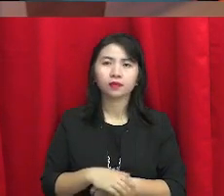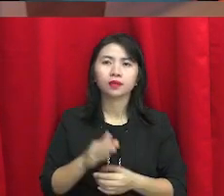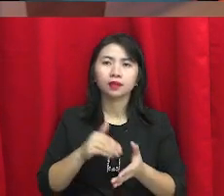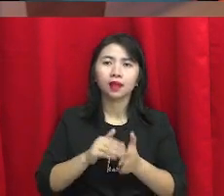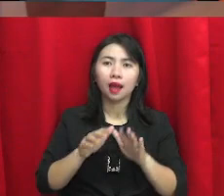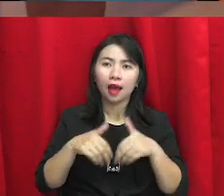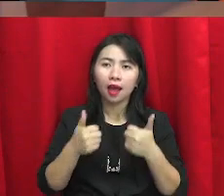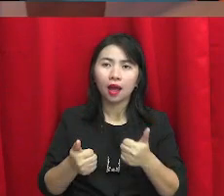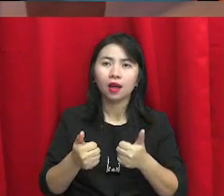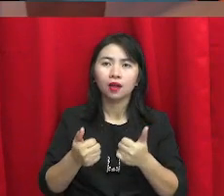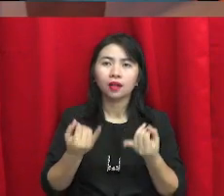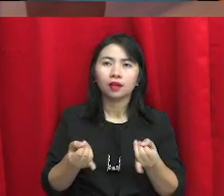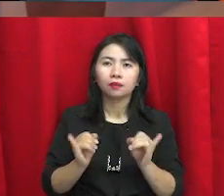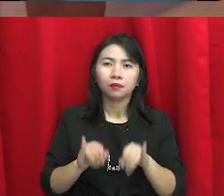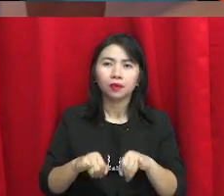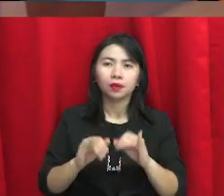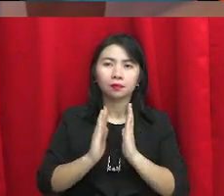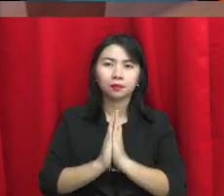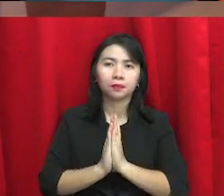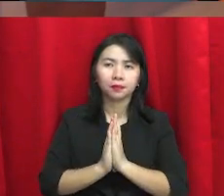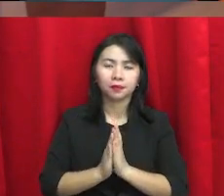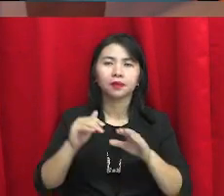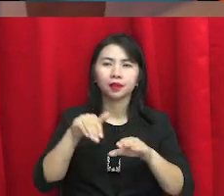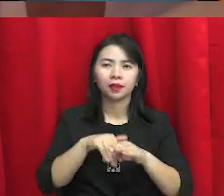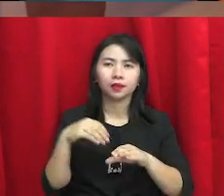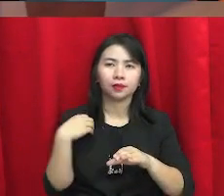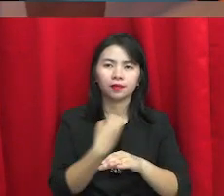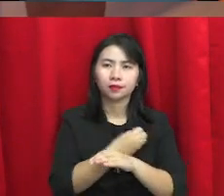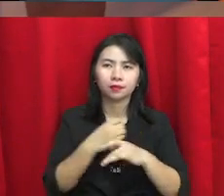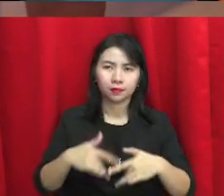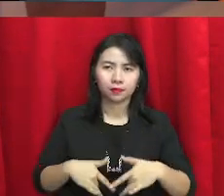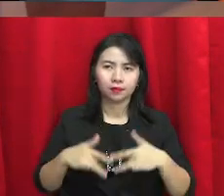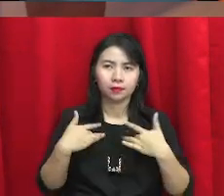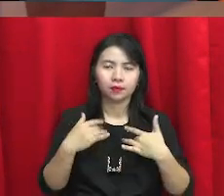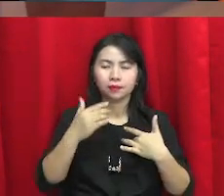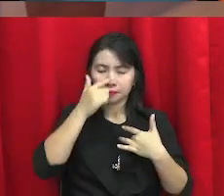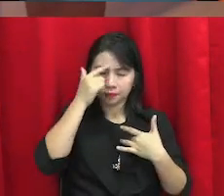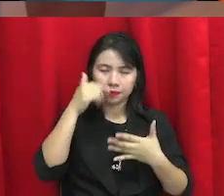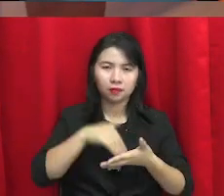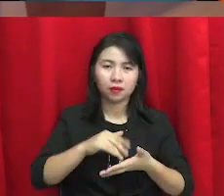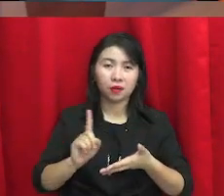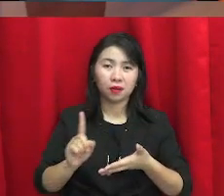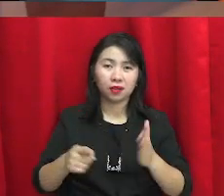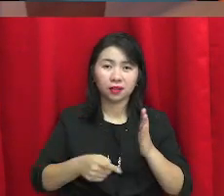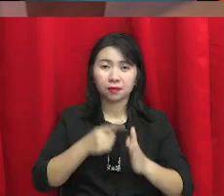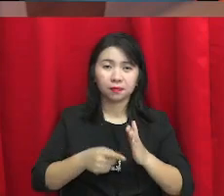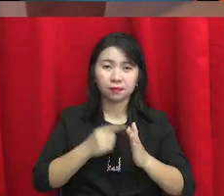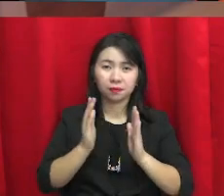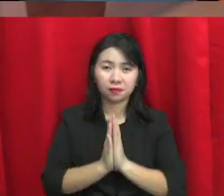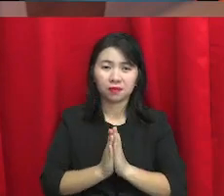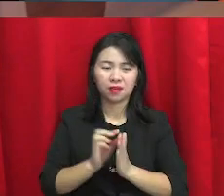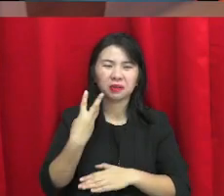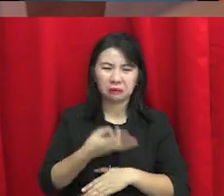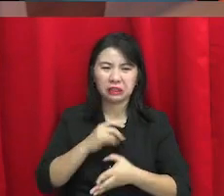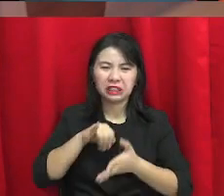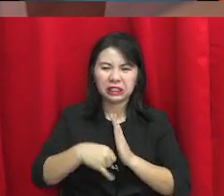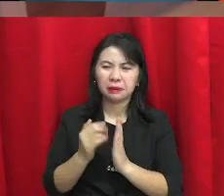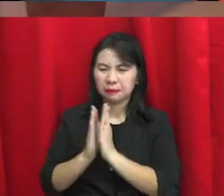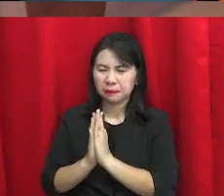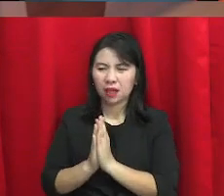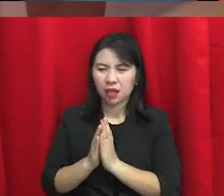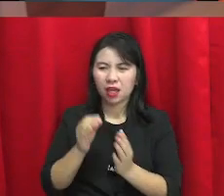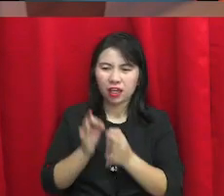important prayer is sa buhay ninyo. You see, minsan kasi ang prayer nyo lang ay sa pagkain, sa pag-alis,